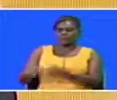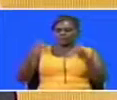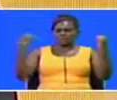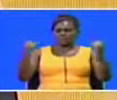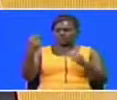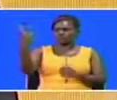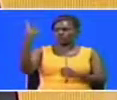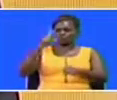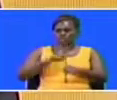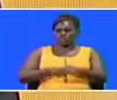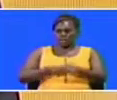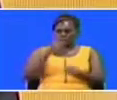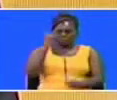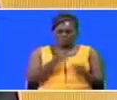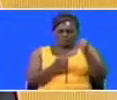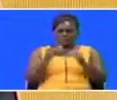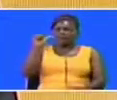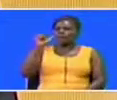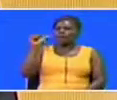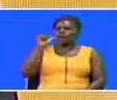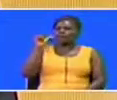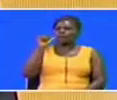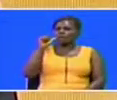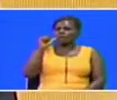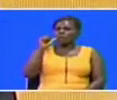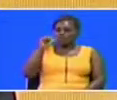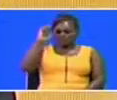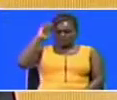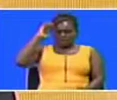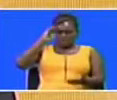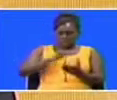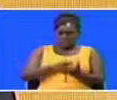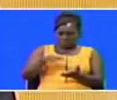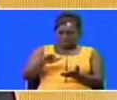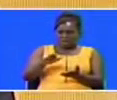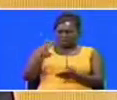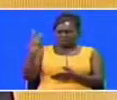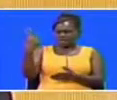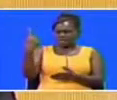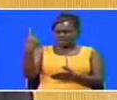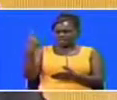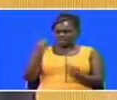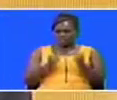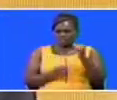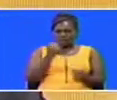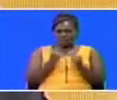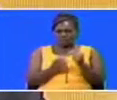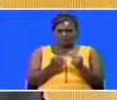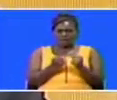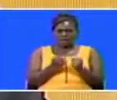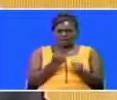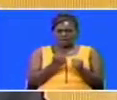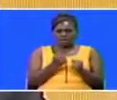Kwa mara mbili katika mbio za London, Eliud Kipchoge ana imani kuwa atakuwa mwanariadha wa kwanza kukimbia mbio za marathon kwa